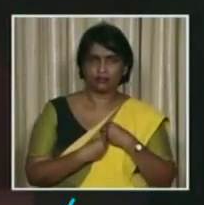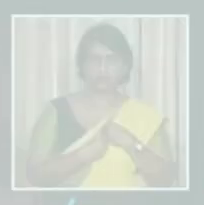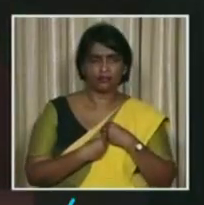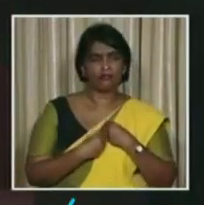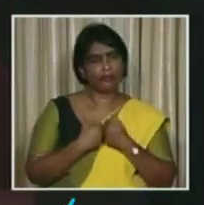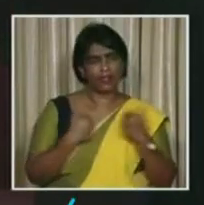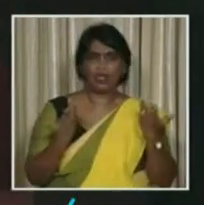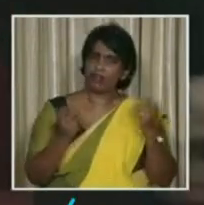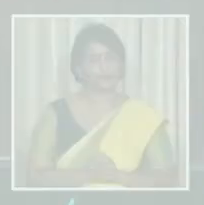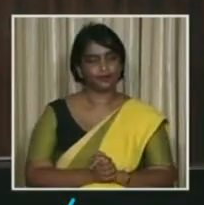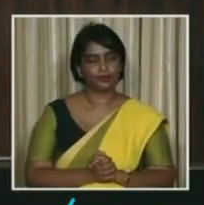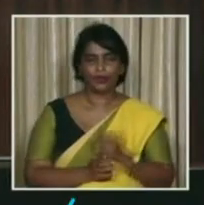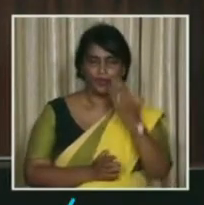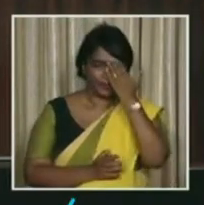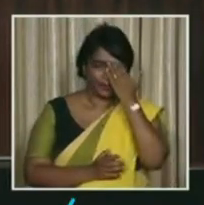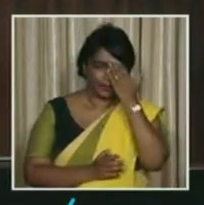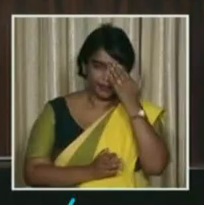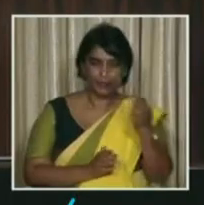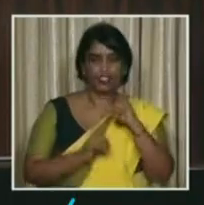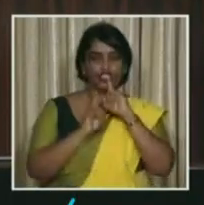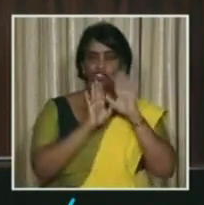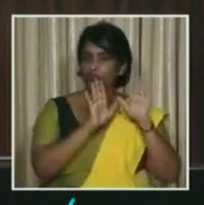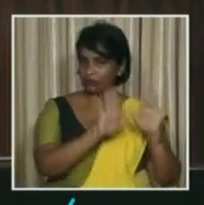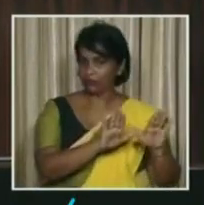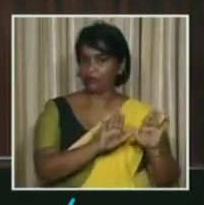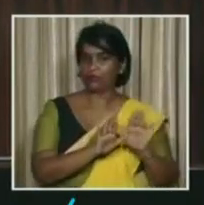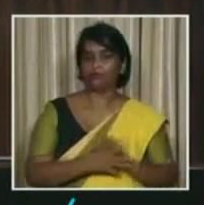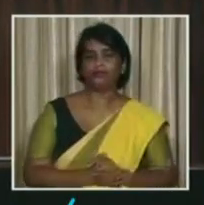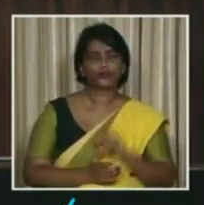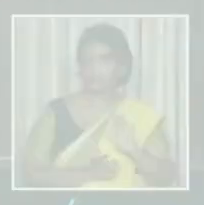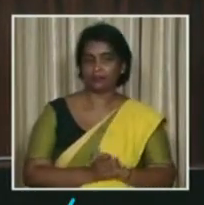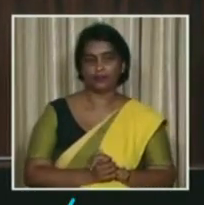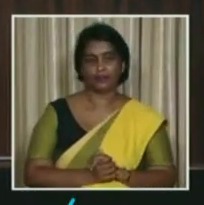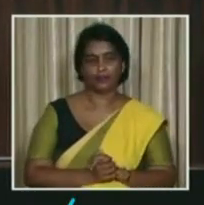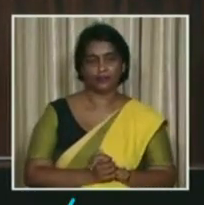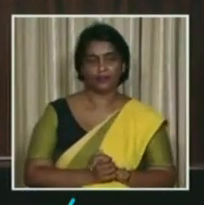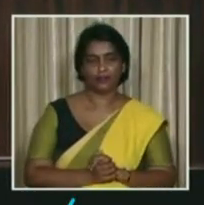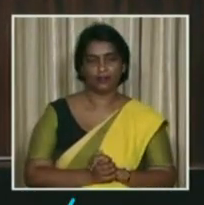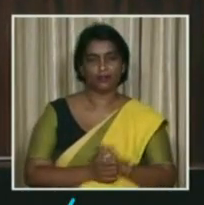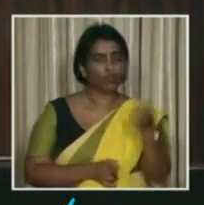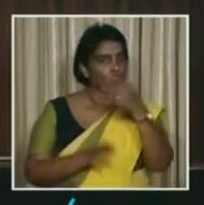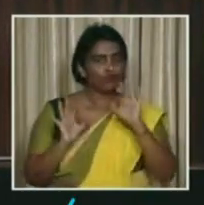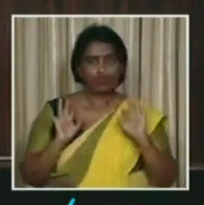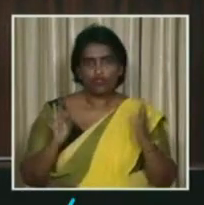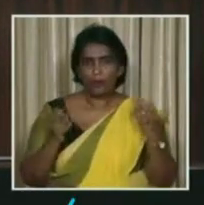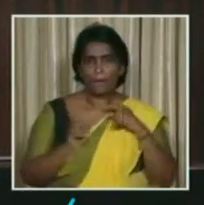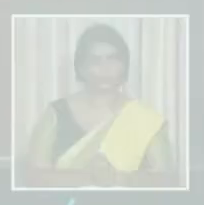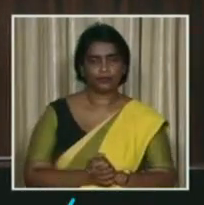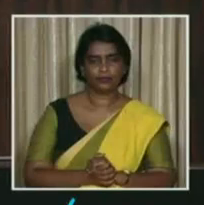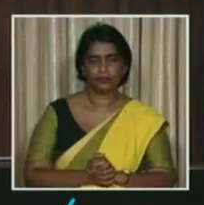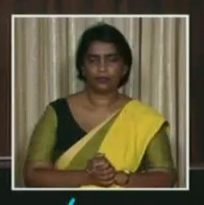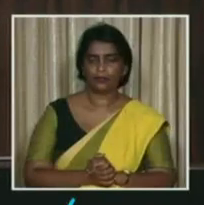ක්‍රියාත්මක කරන්න. එච්චරයි කියන්නේ. කරුණාකරලා නිස්සද්ද වෙන්න. නිස්සද්ද වෙන්න. දැන් ඔබතුමාලා සූදානම් නැත්නම් මම සභාව කල් තියලා මම